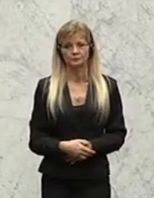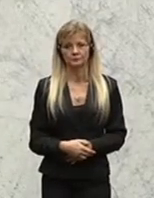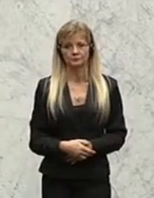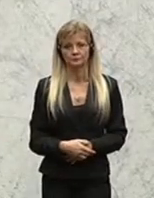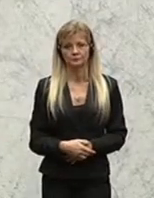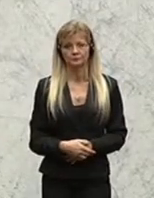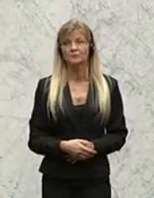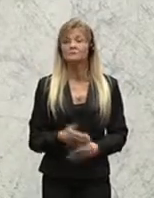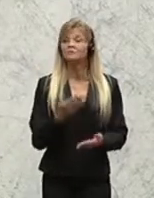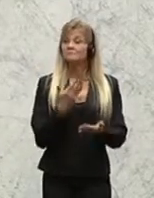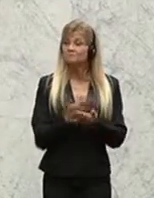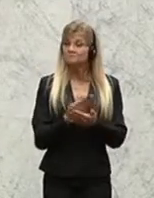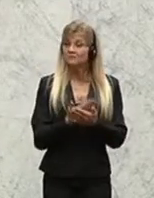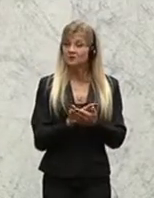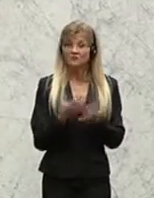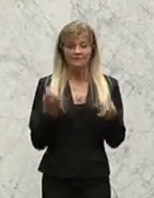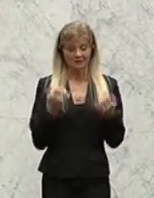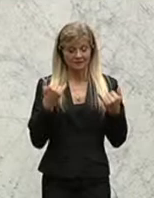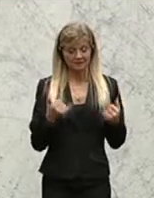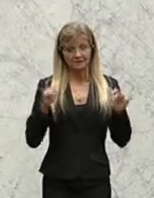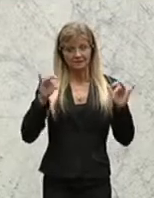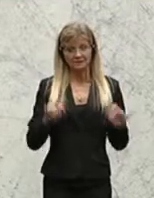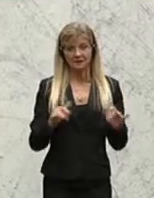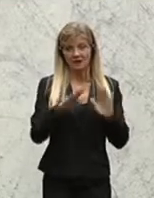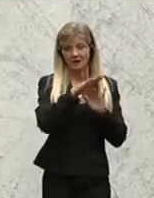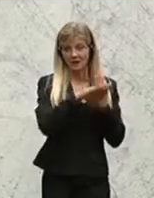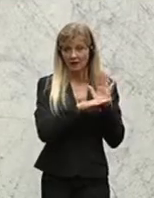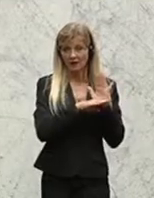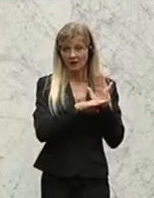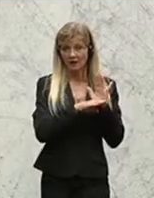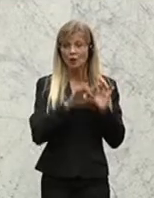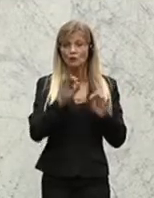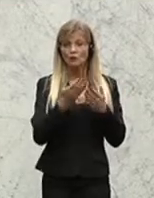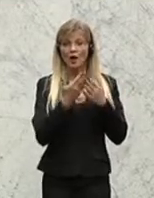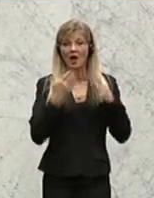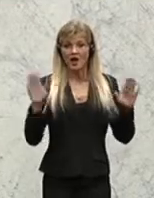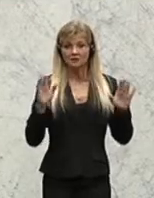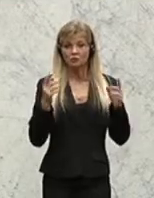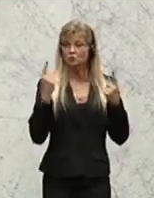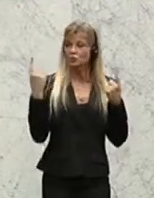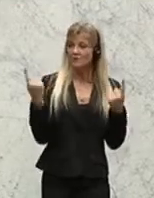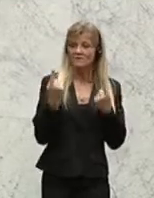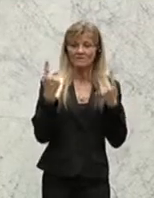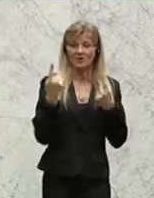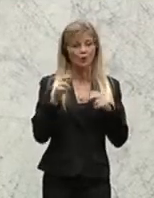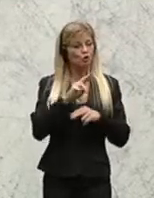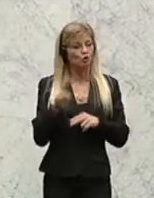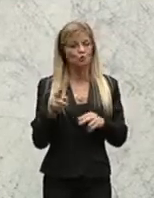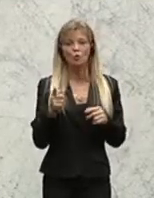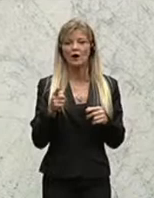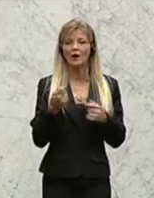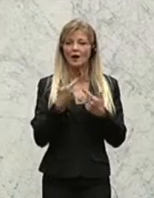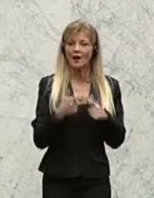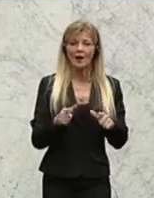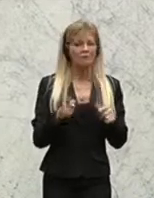Insofern halte ich die bestehenden Regelungen, Asylwerber nur in jenen Bereichen zuzulassen, wo regelmäßig ein